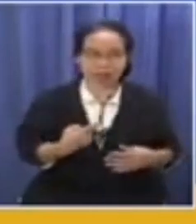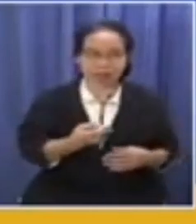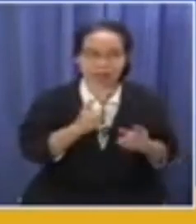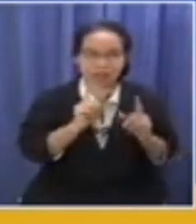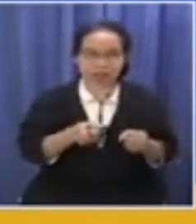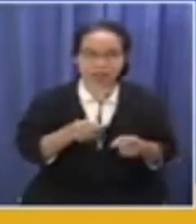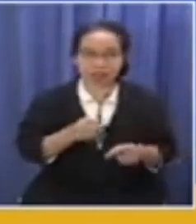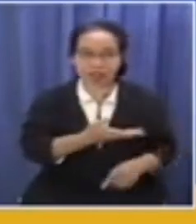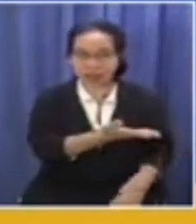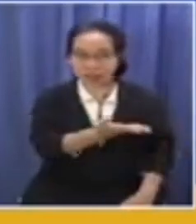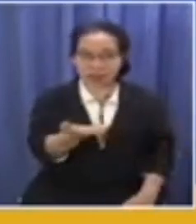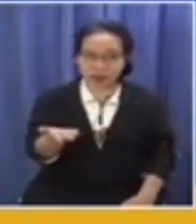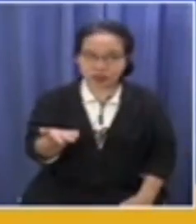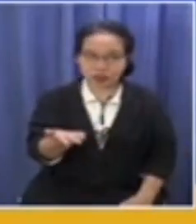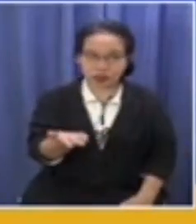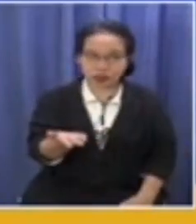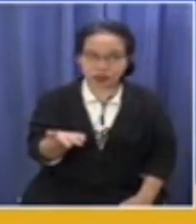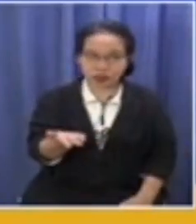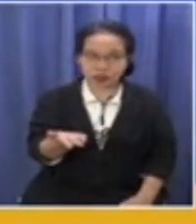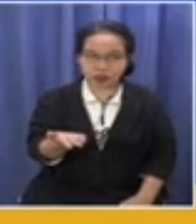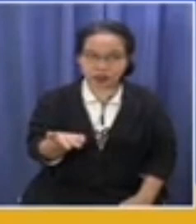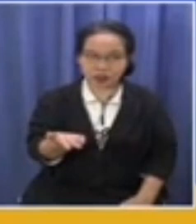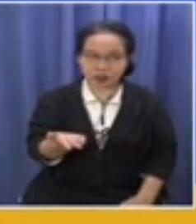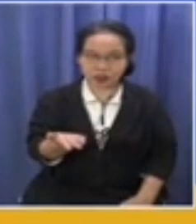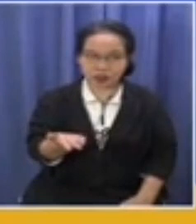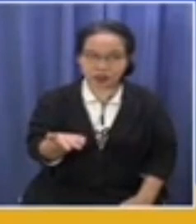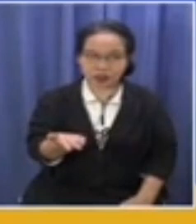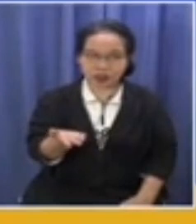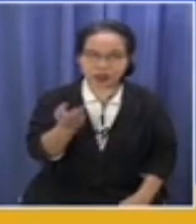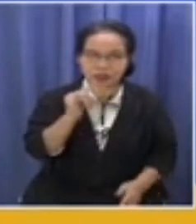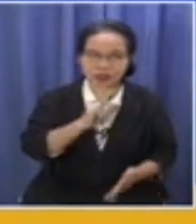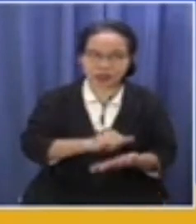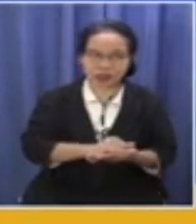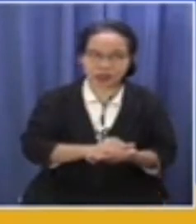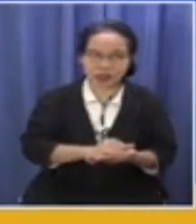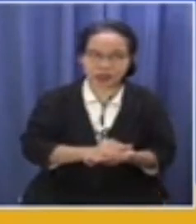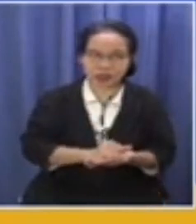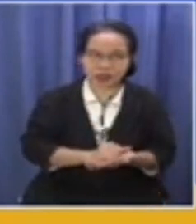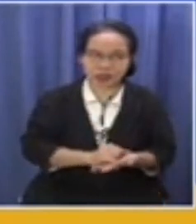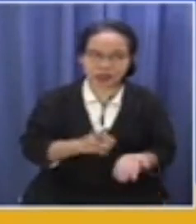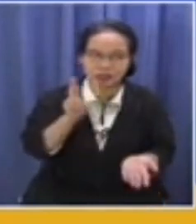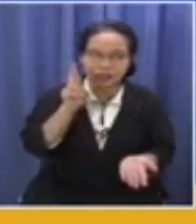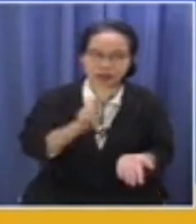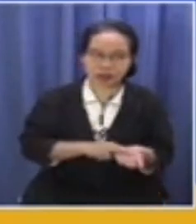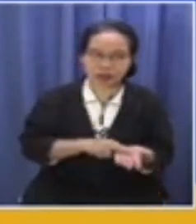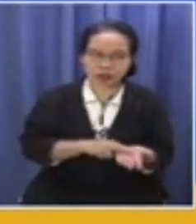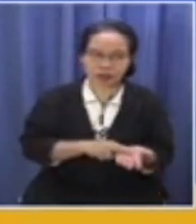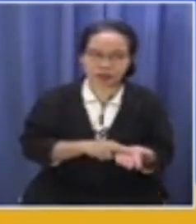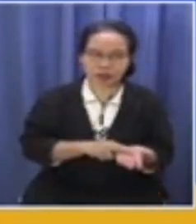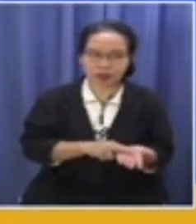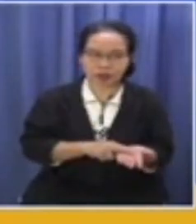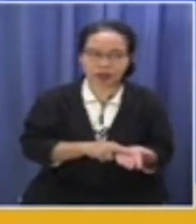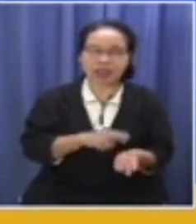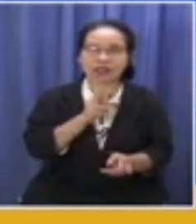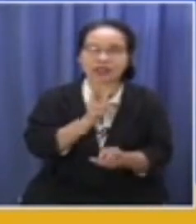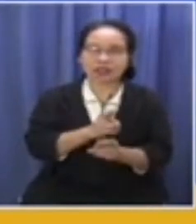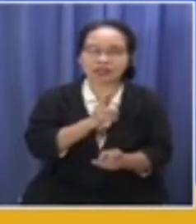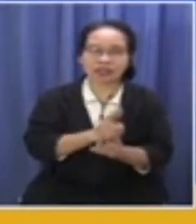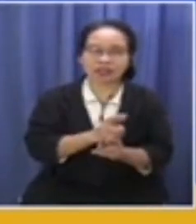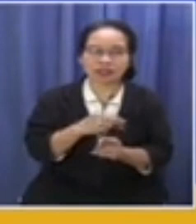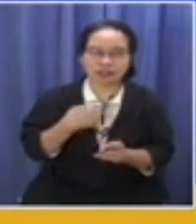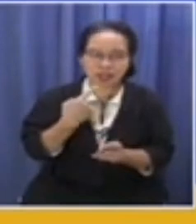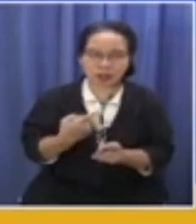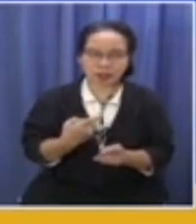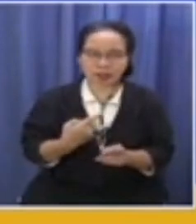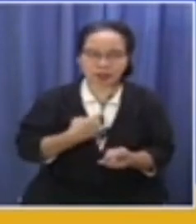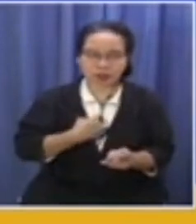inaa ninyo lumalabas yan yun sa rapture ah Talagang tama po yung sabi